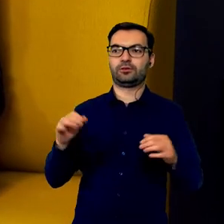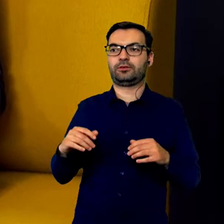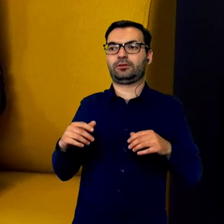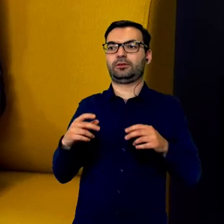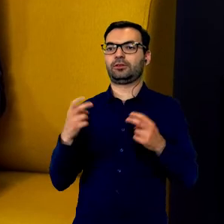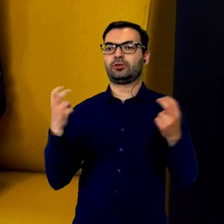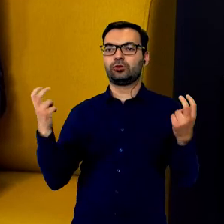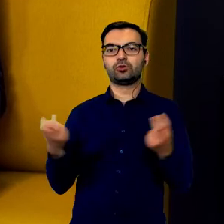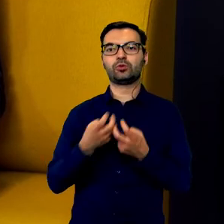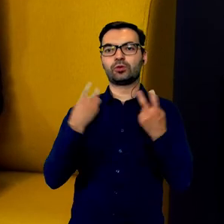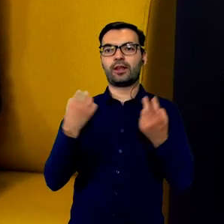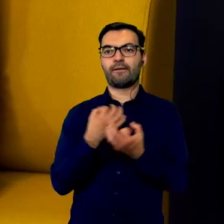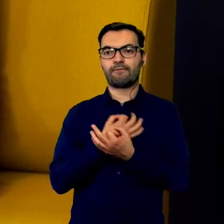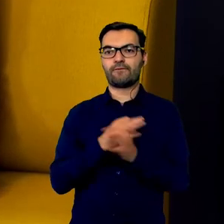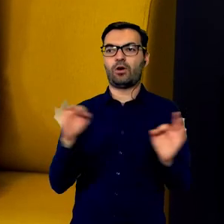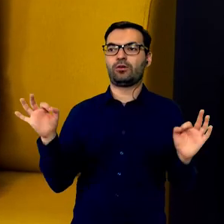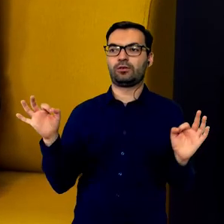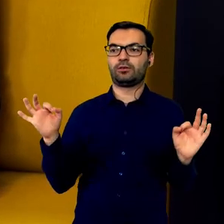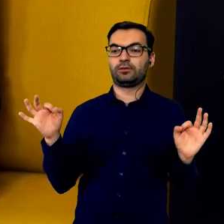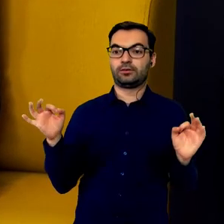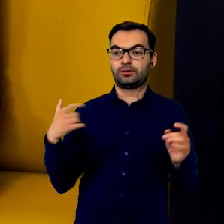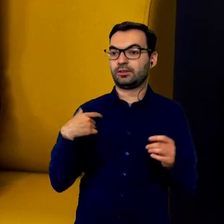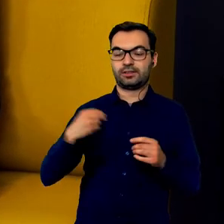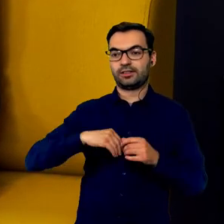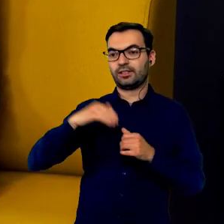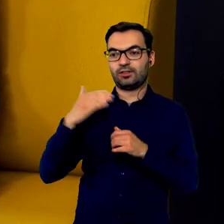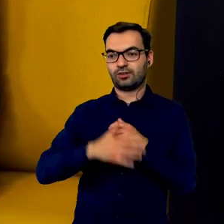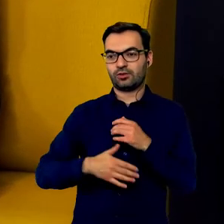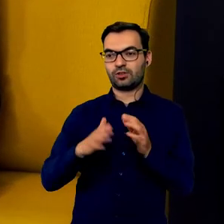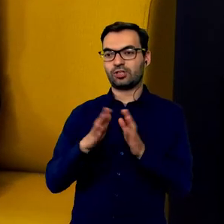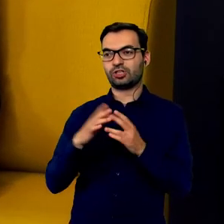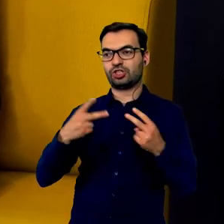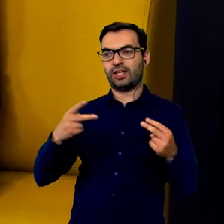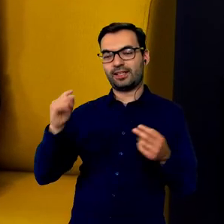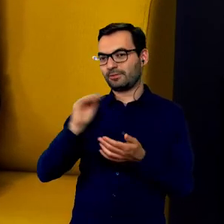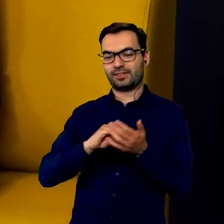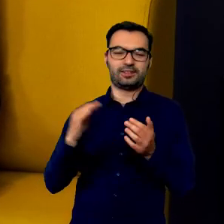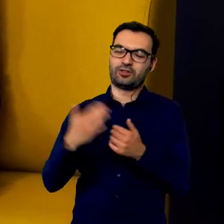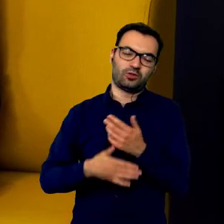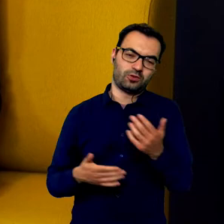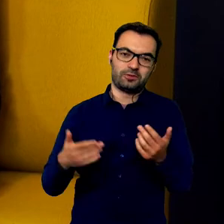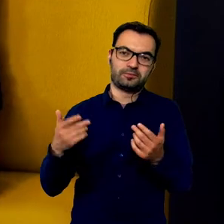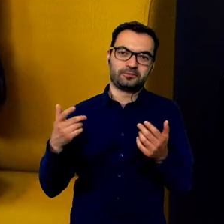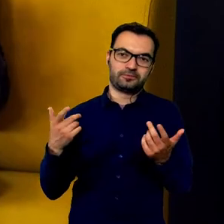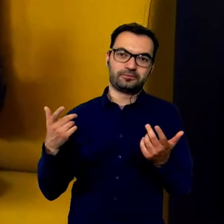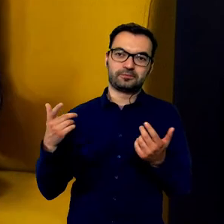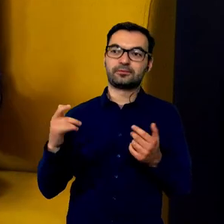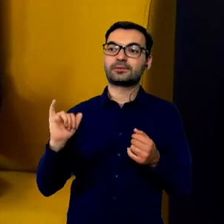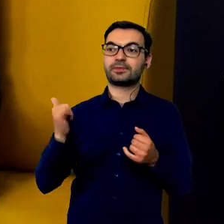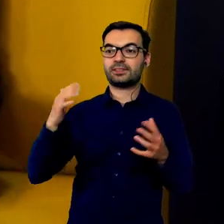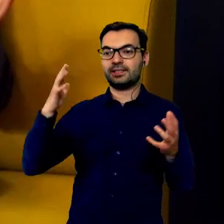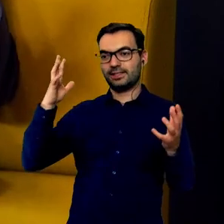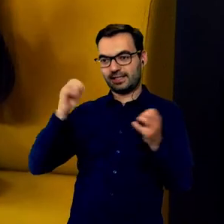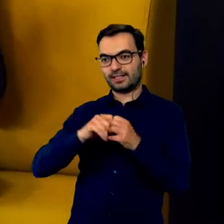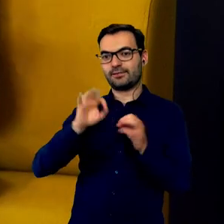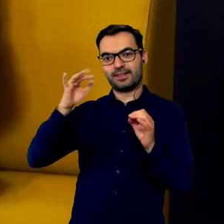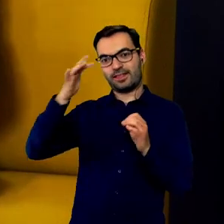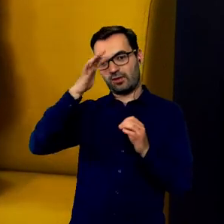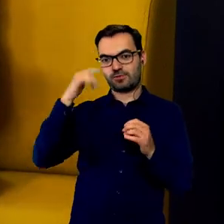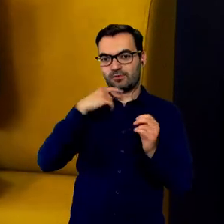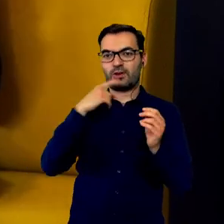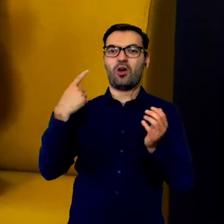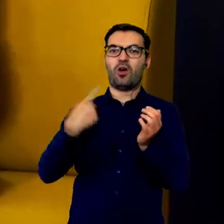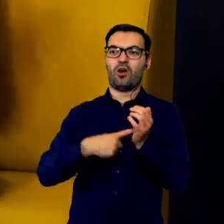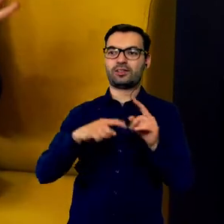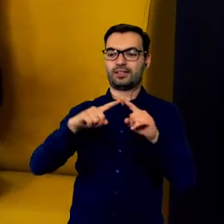jest poszukiwanie wolności. I ja nie skończyłam pisać tych dzienników i nie mam definicji, może dlatego. Kiedy ją znajdę, to powiem,